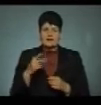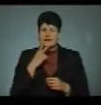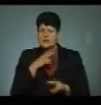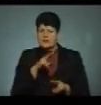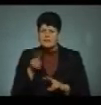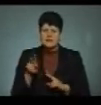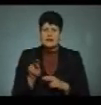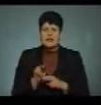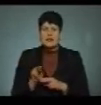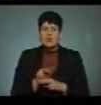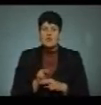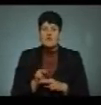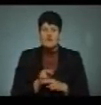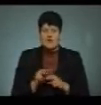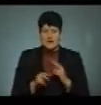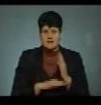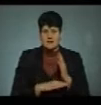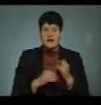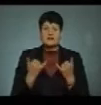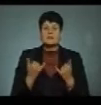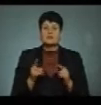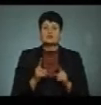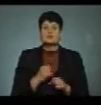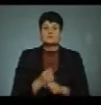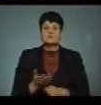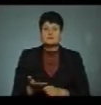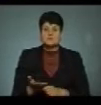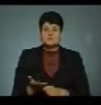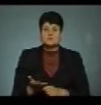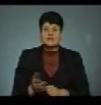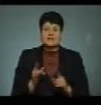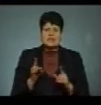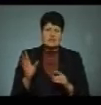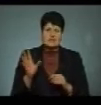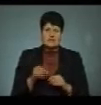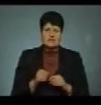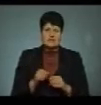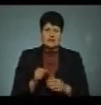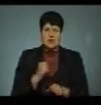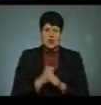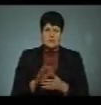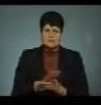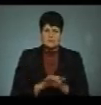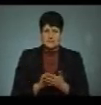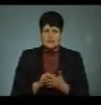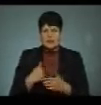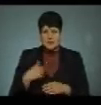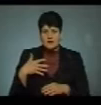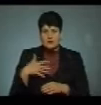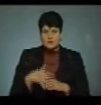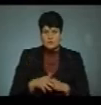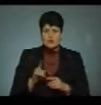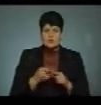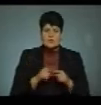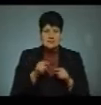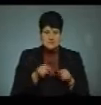Дивилися, лікували їх, а тепер ж нічого не робиться, тепер тільки все робиться на знищення. Я так розумію, що цей